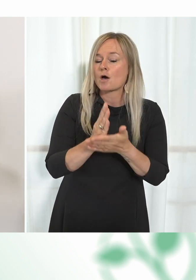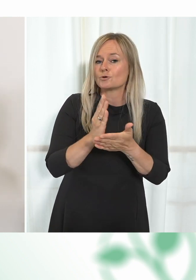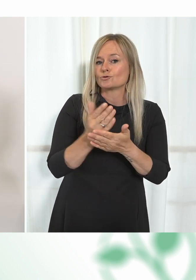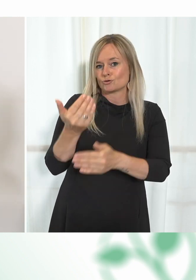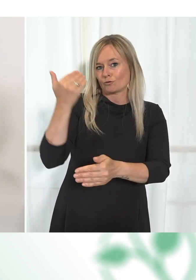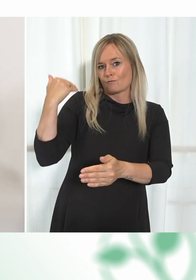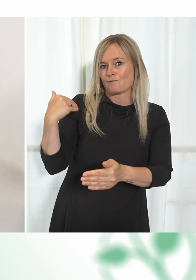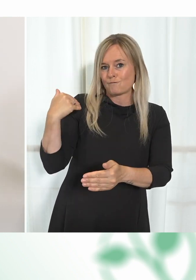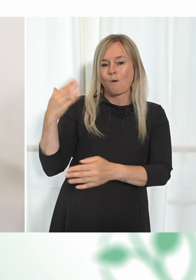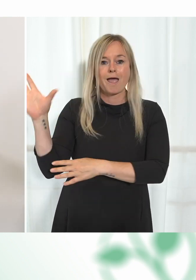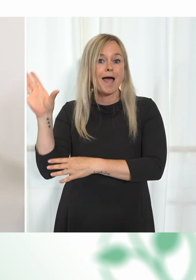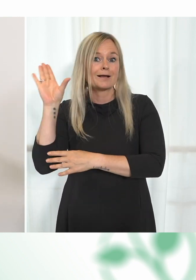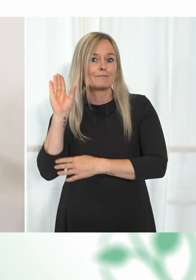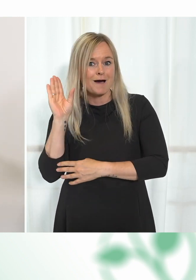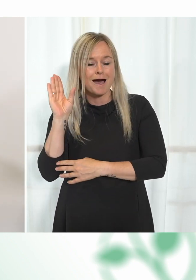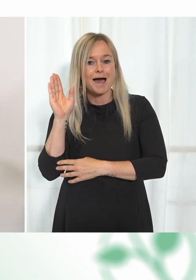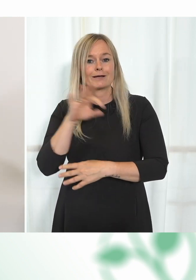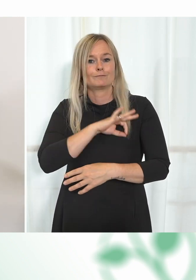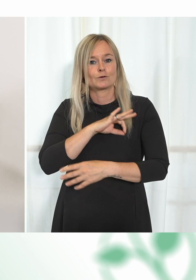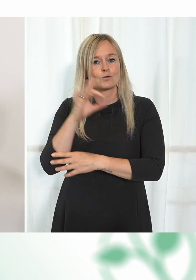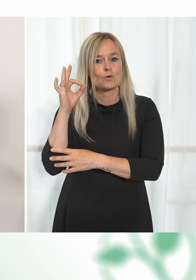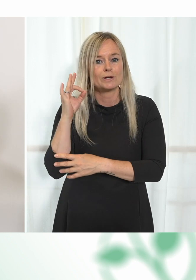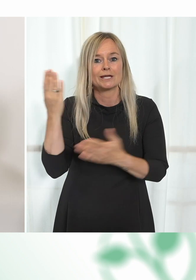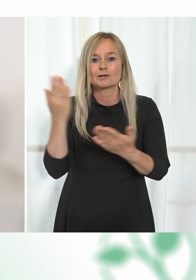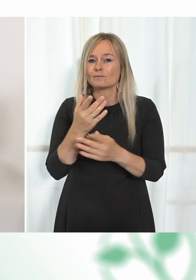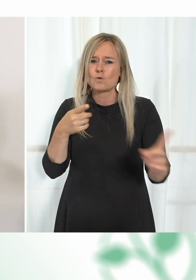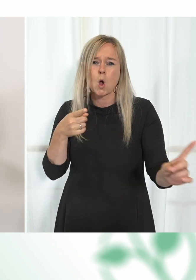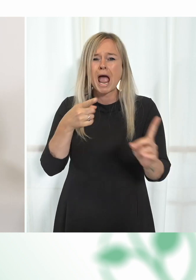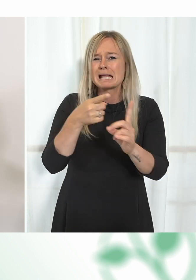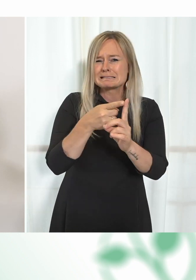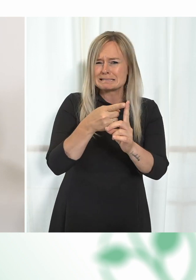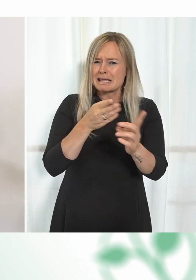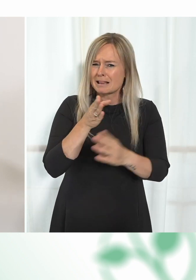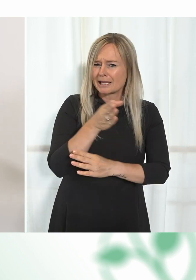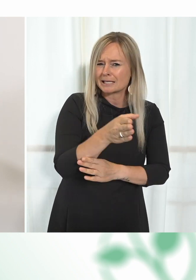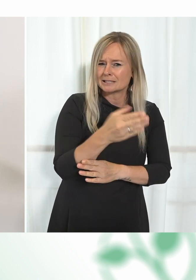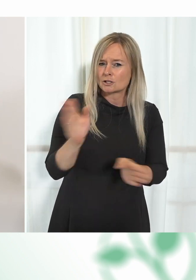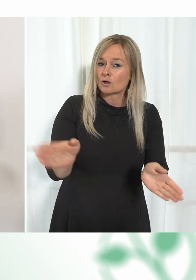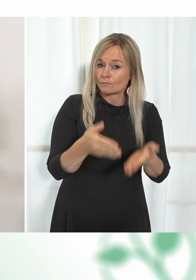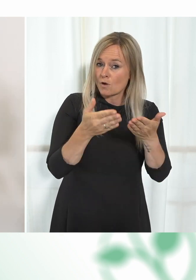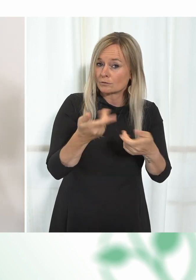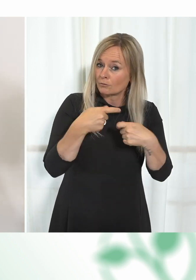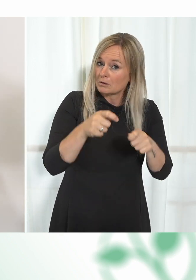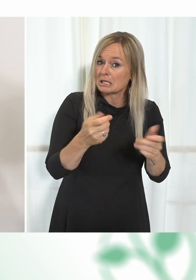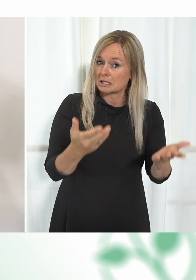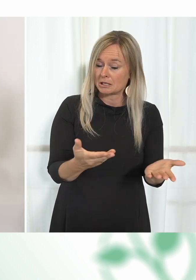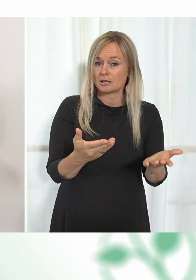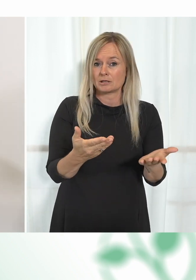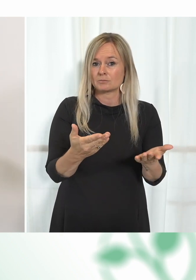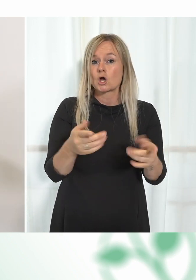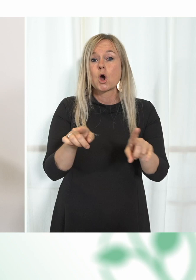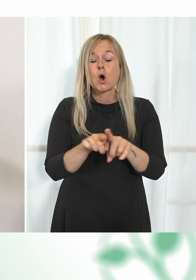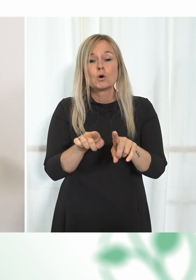wo ganz wichtige und zielgerichtete Förderungen stattfinden. Und natürlich aber auch, und das ist mir eine ganz